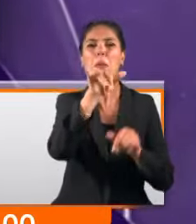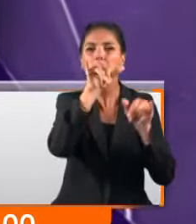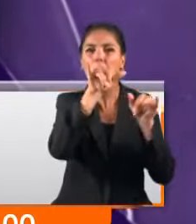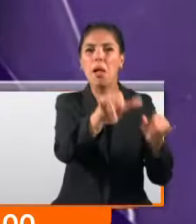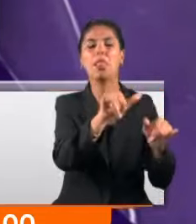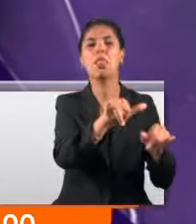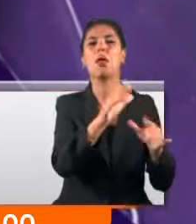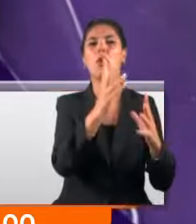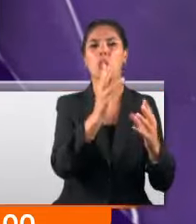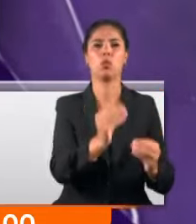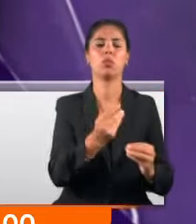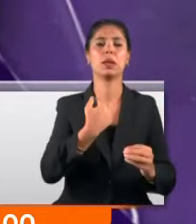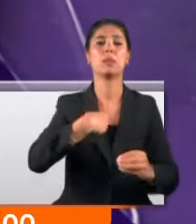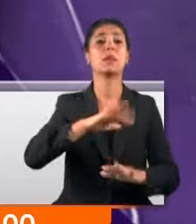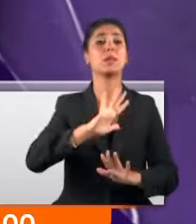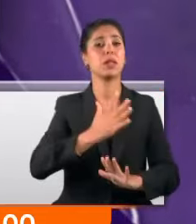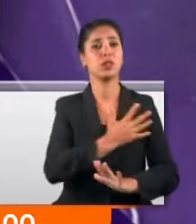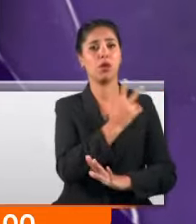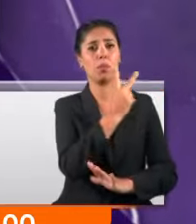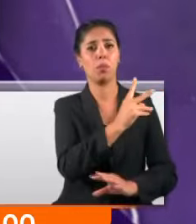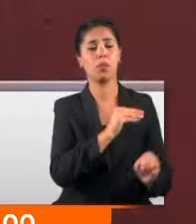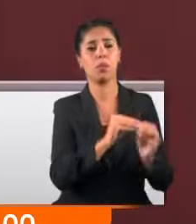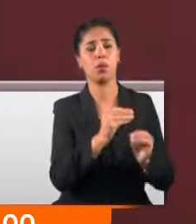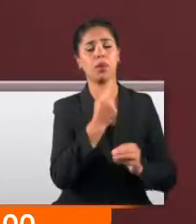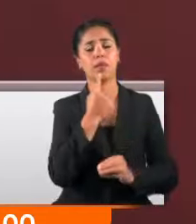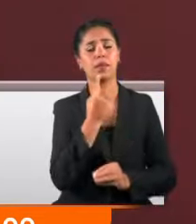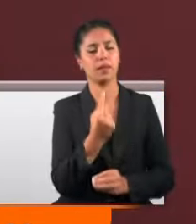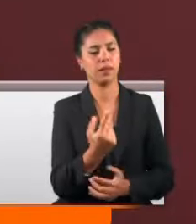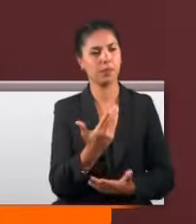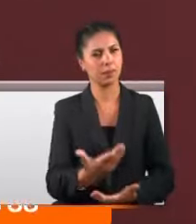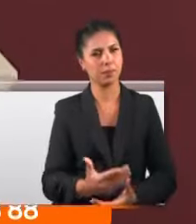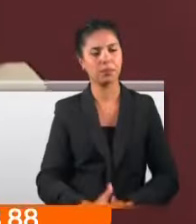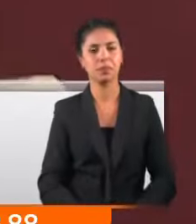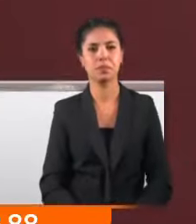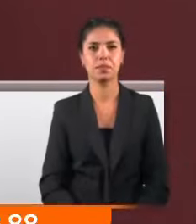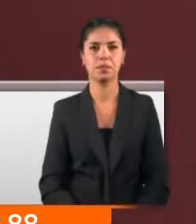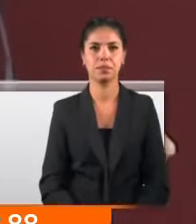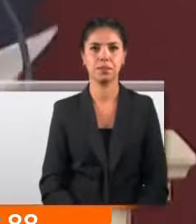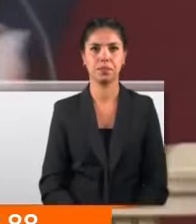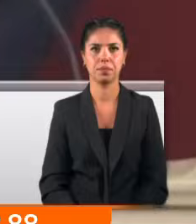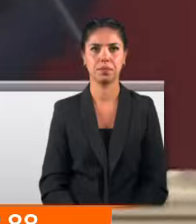boyunda olması bizim değil CHP'nin sorunudur diye ekledi.